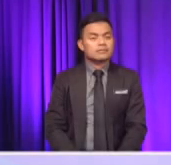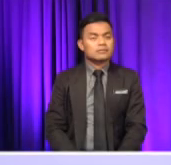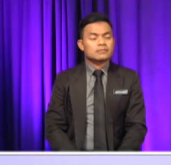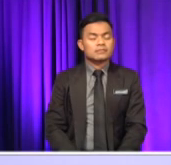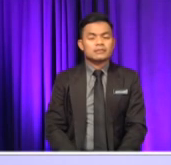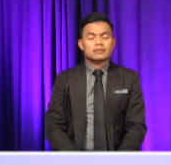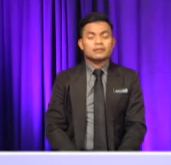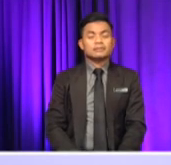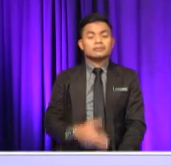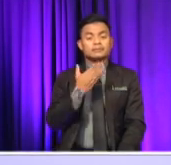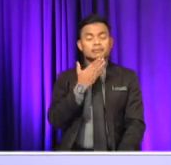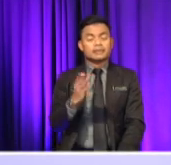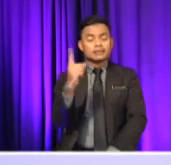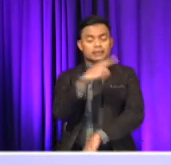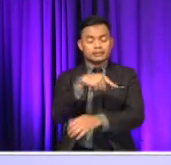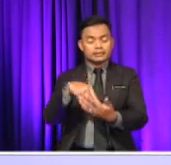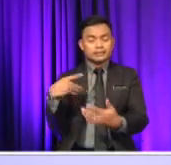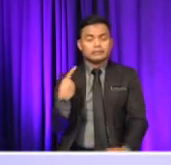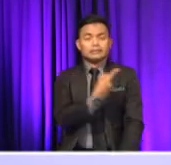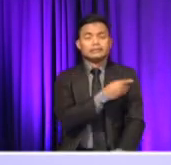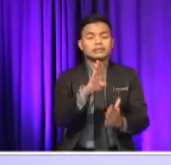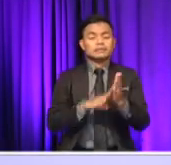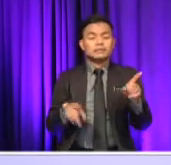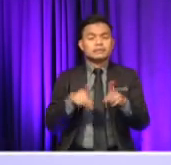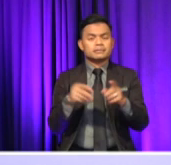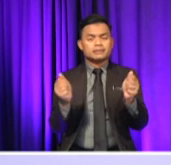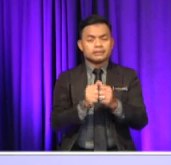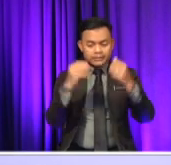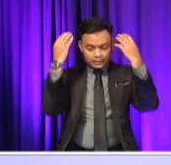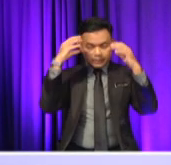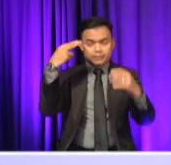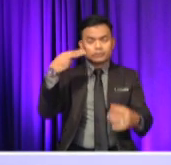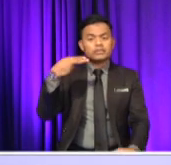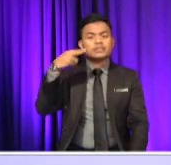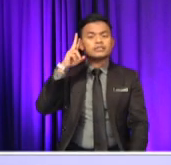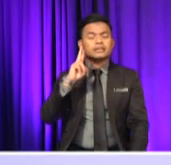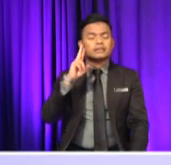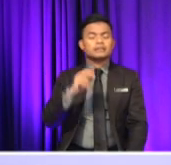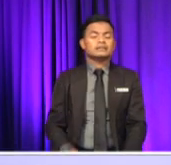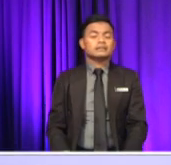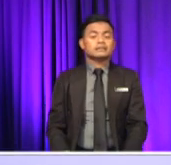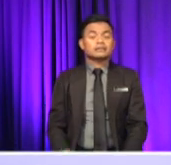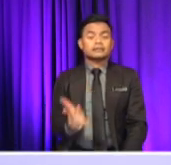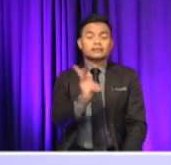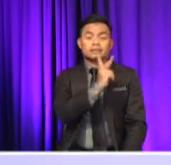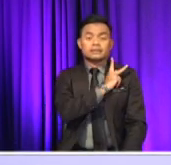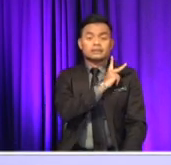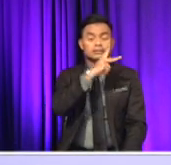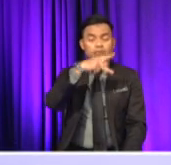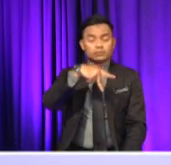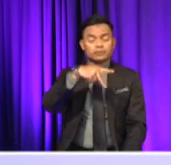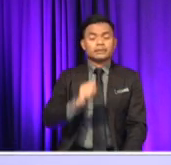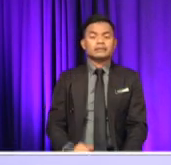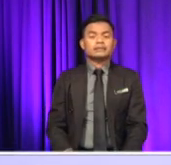Oke baik hari ini kita bersama dengan cekgu Hartini Muhammad Reza merupakan ketua panitia pengajian